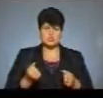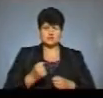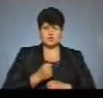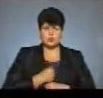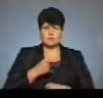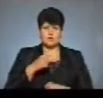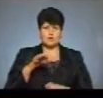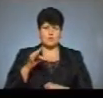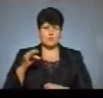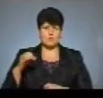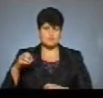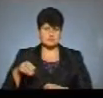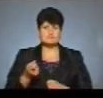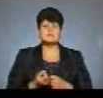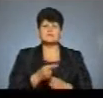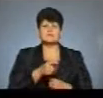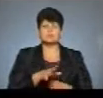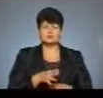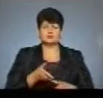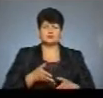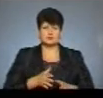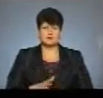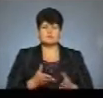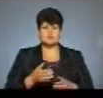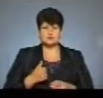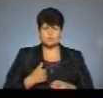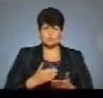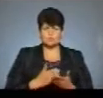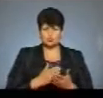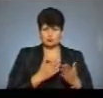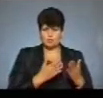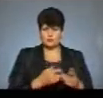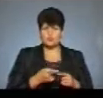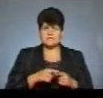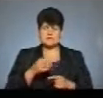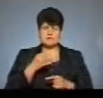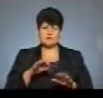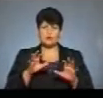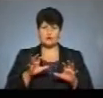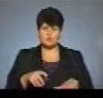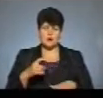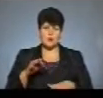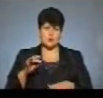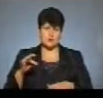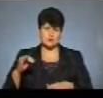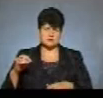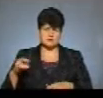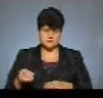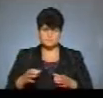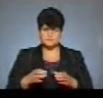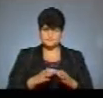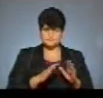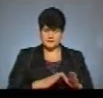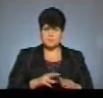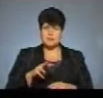громаді Гусятинського району, звідки був родом загиблий військовослужбовець. Про це повідомив голова Хоростківської громади Степан Гладун. Михайло